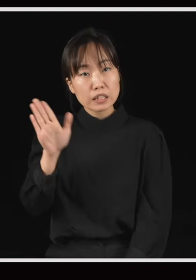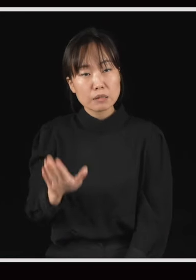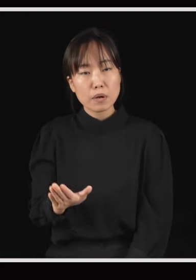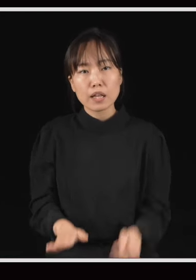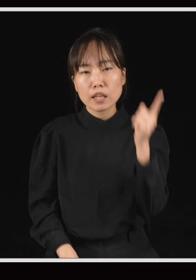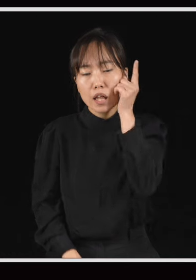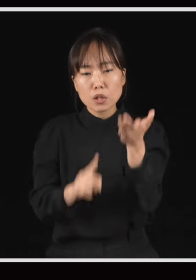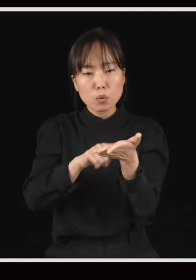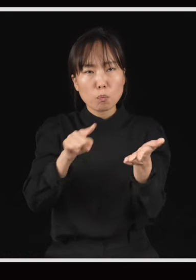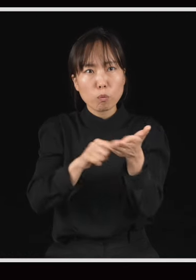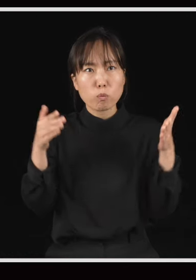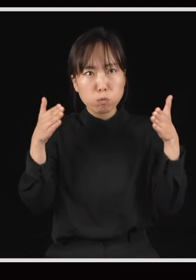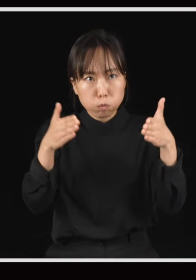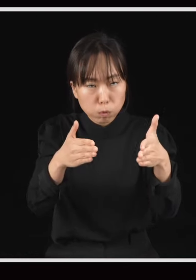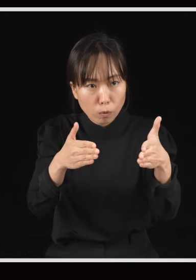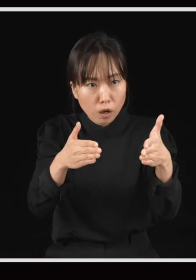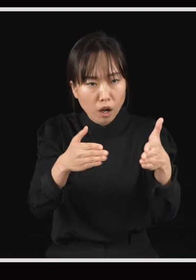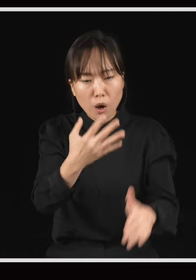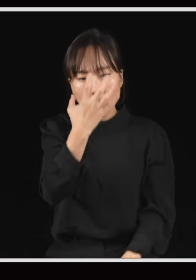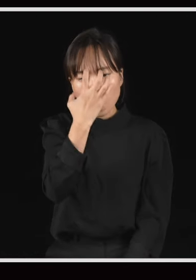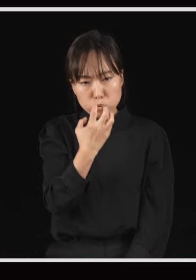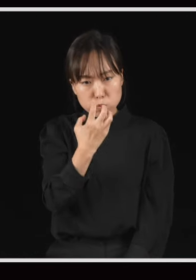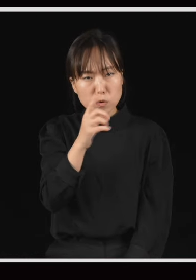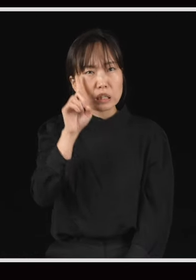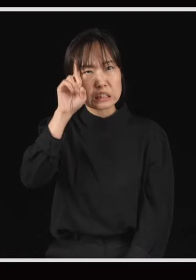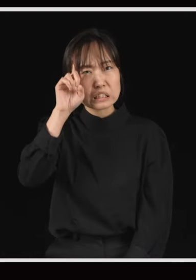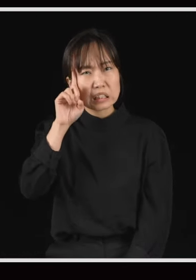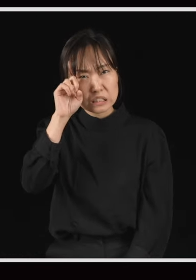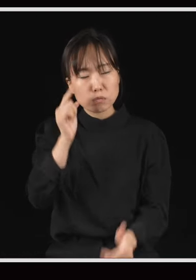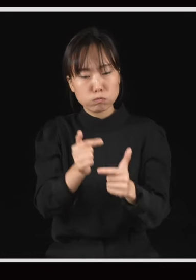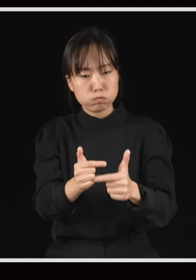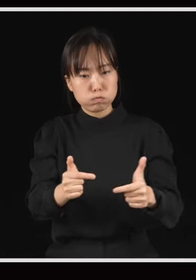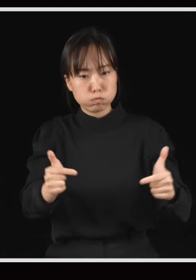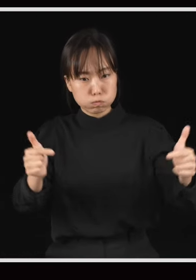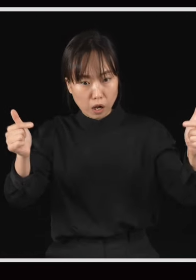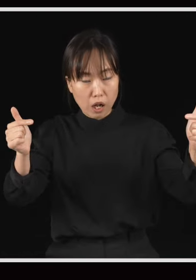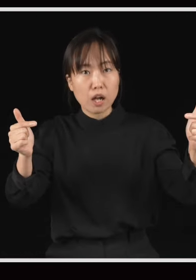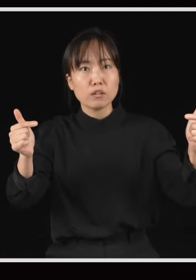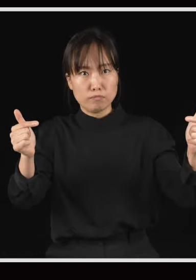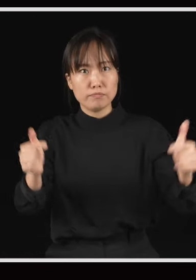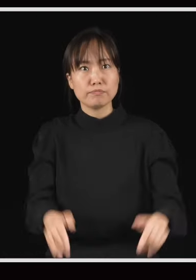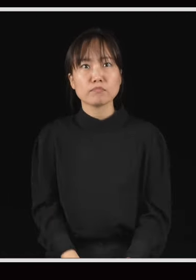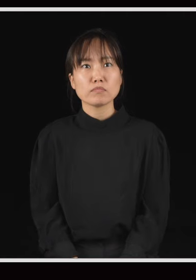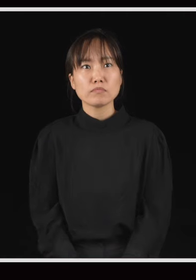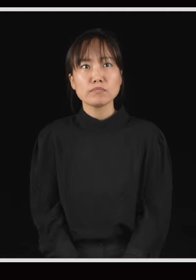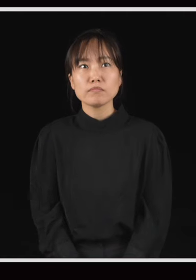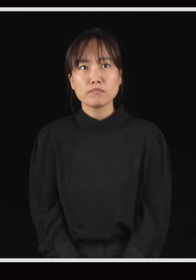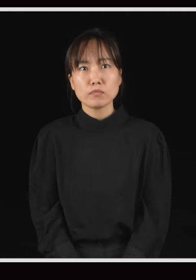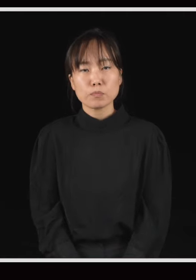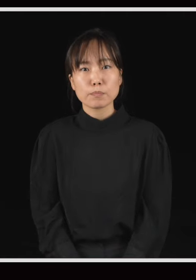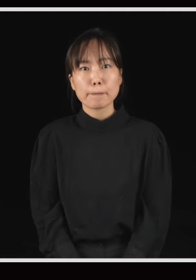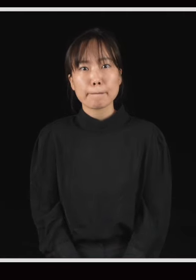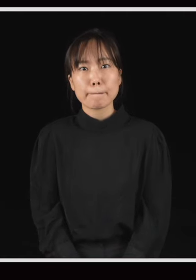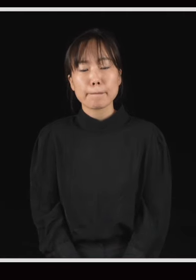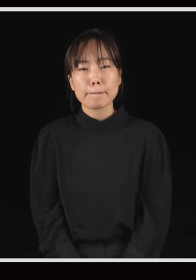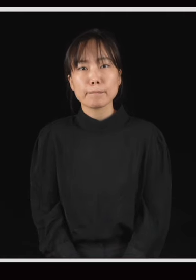근데 문제가 스마트폰을 사용을 하면 할수록 사람의 우울감이나 스트레스 레벨은 더 올라간다는 겁니다.